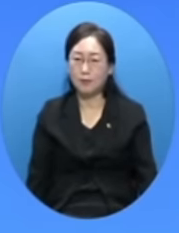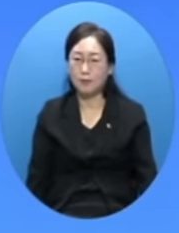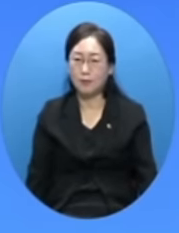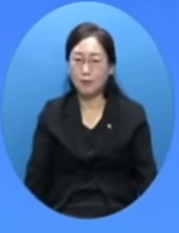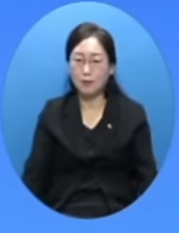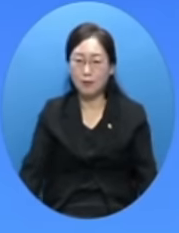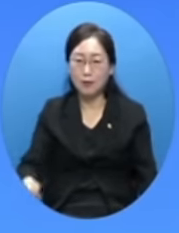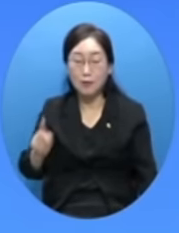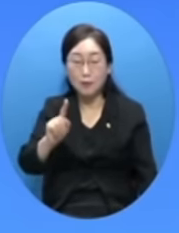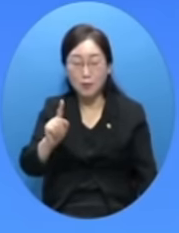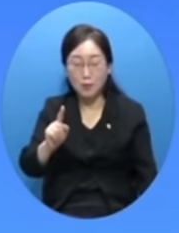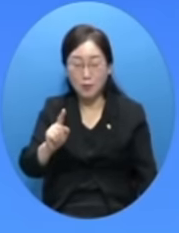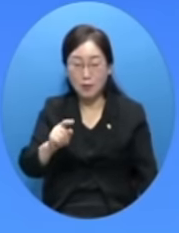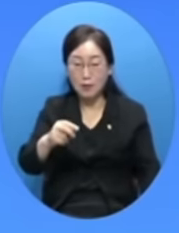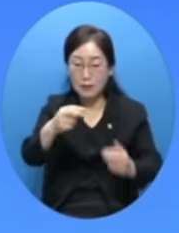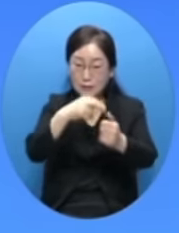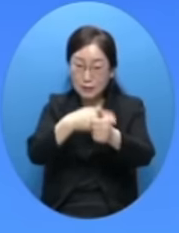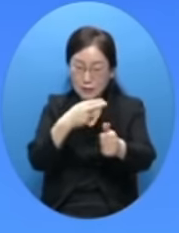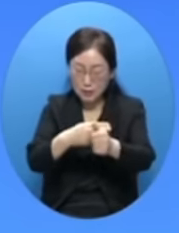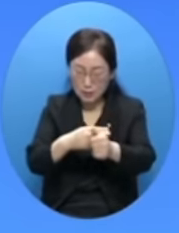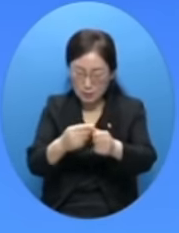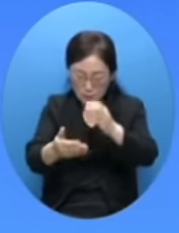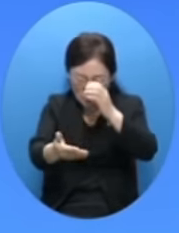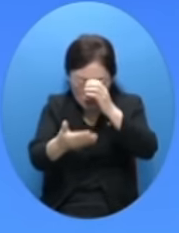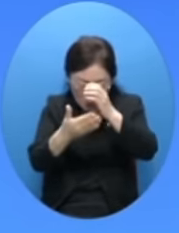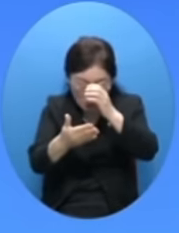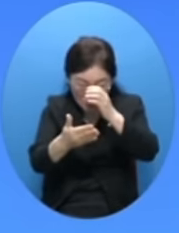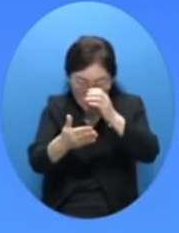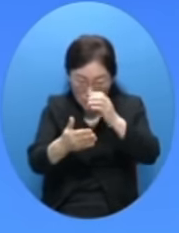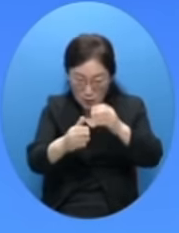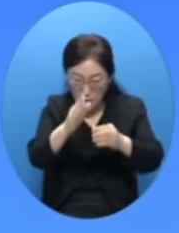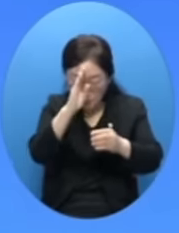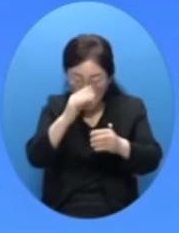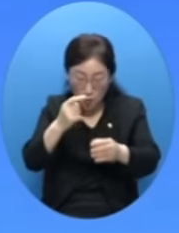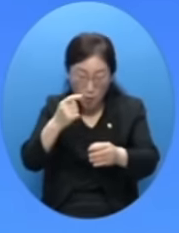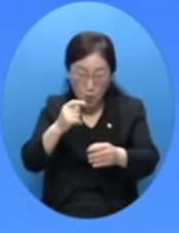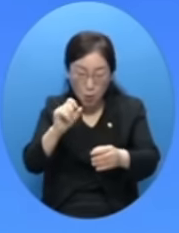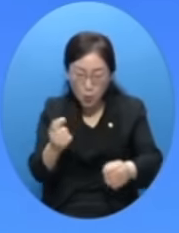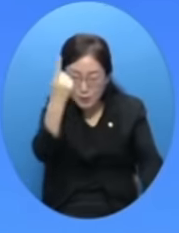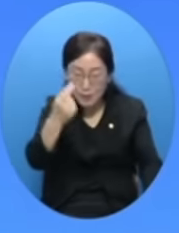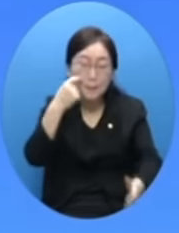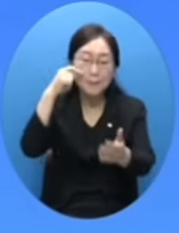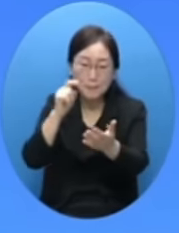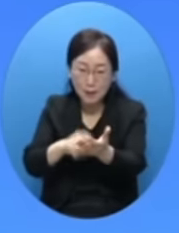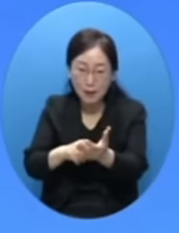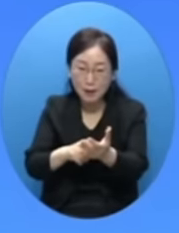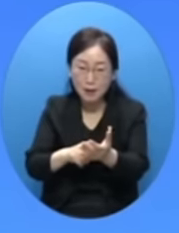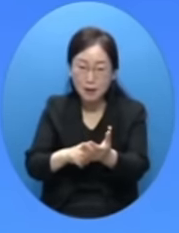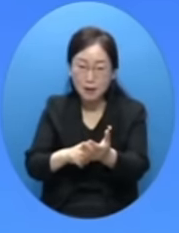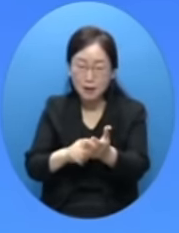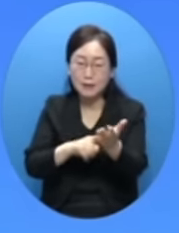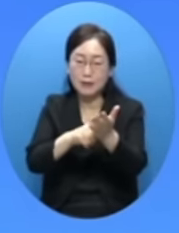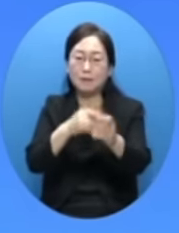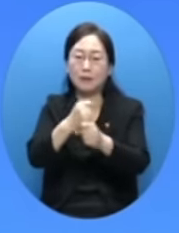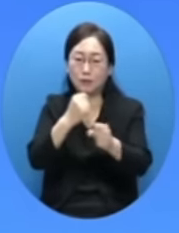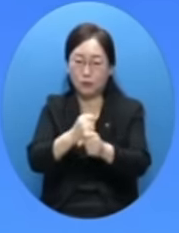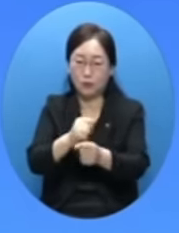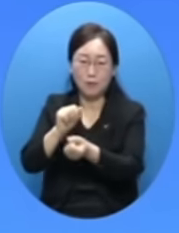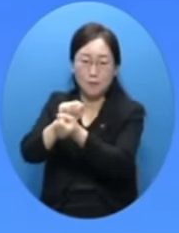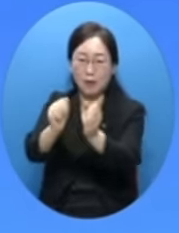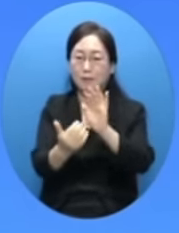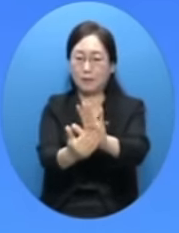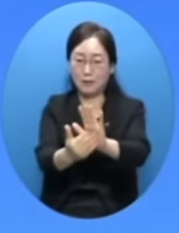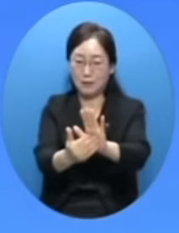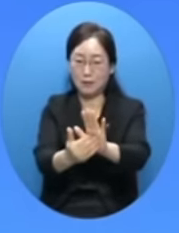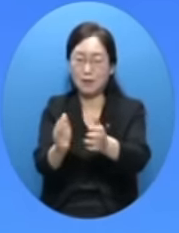닥터 한센이 이 병의 원인을 발견해서 지금 그 병이 더 이상 확산되지 않고 대부분 치료함을